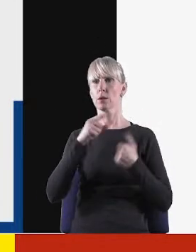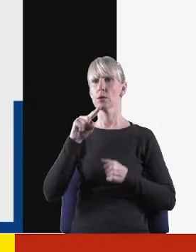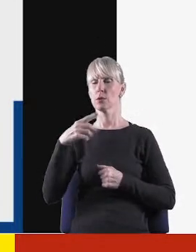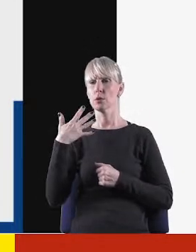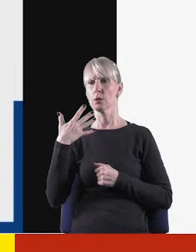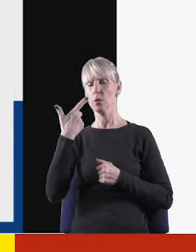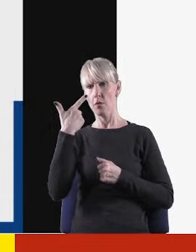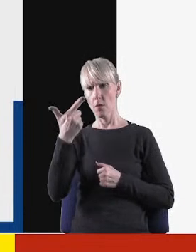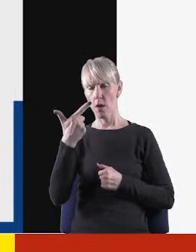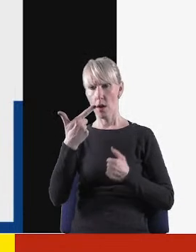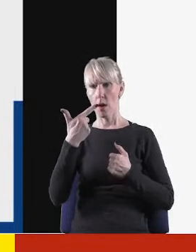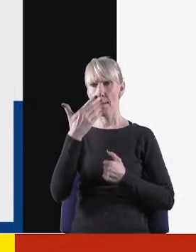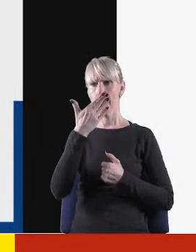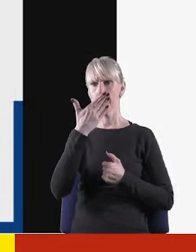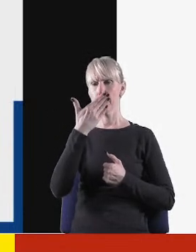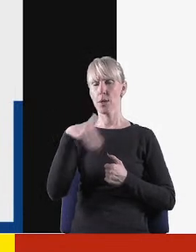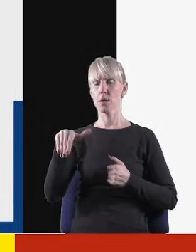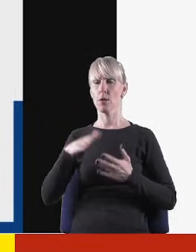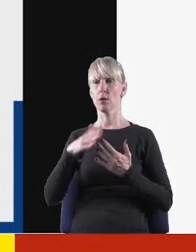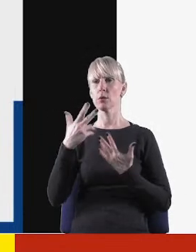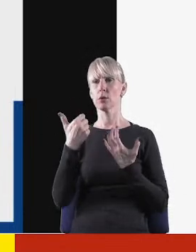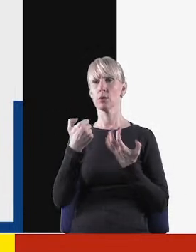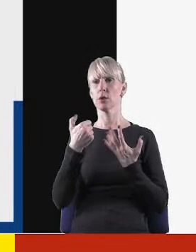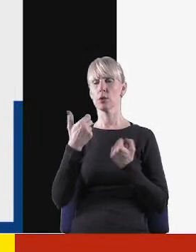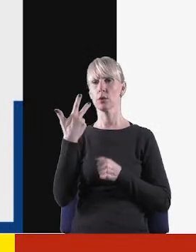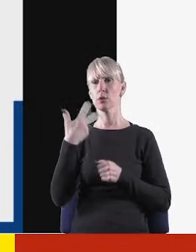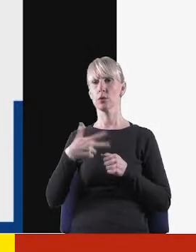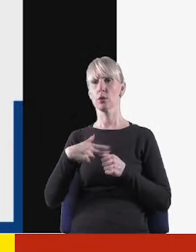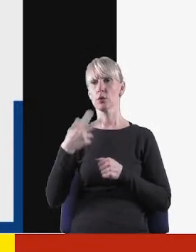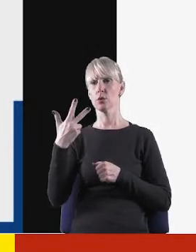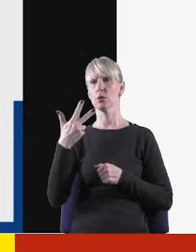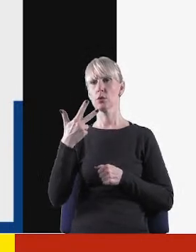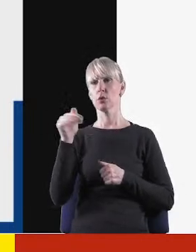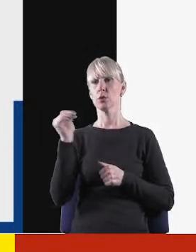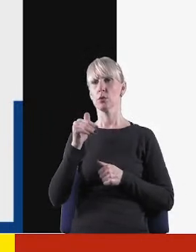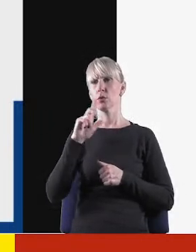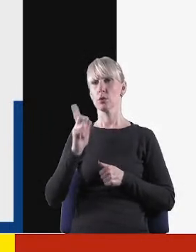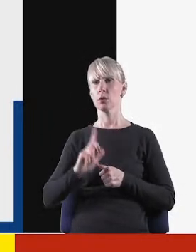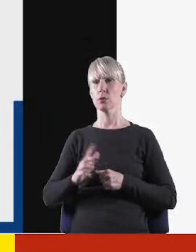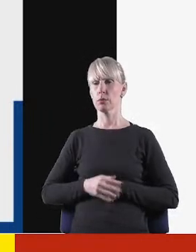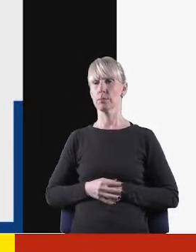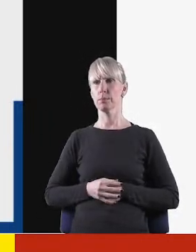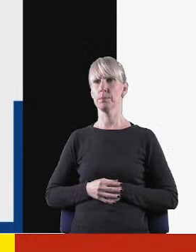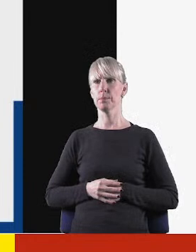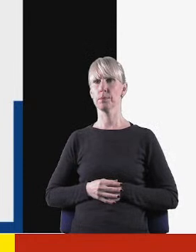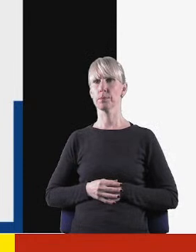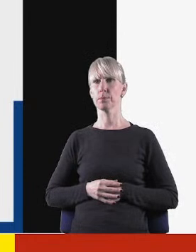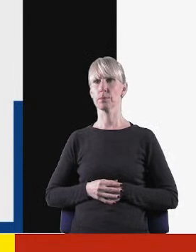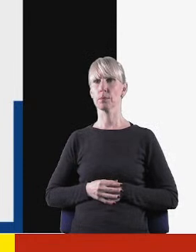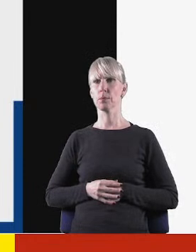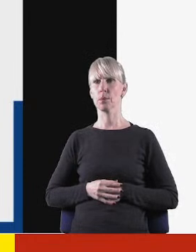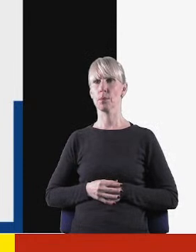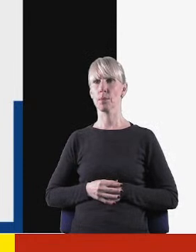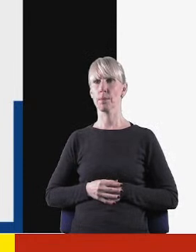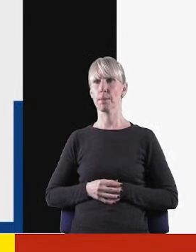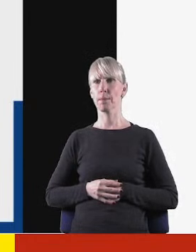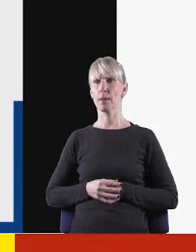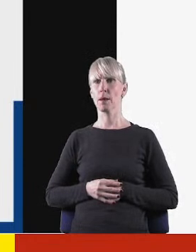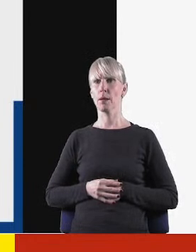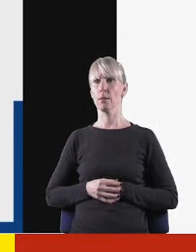2 443 tysiące złotych. Jeszcze tutaj taki